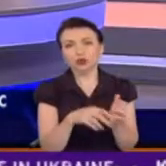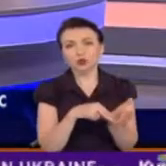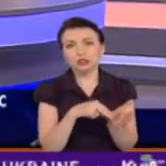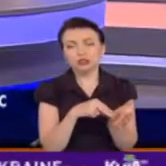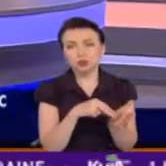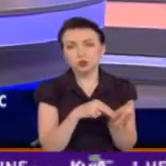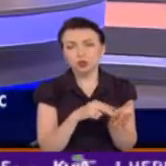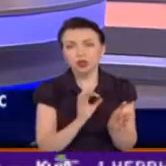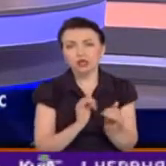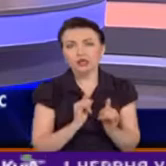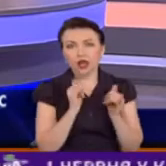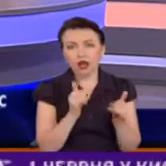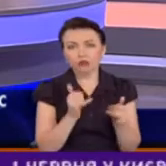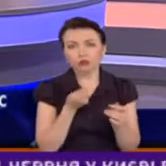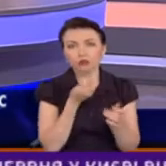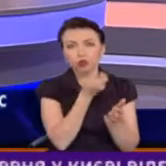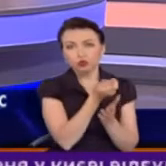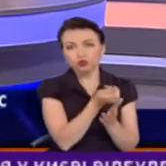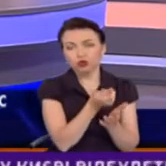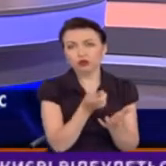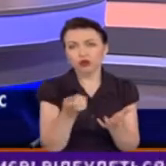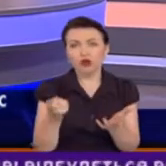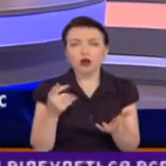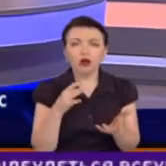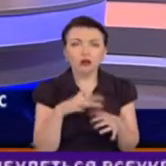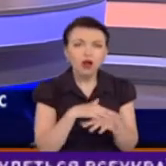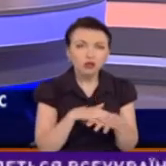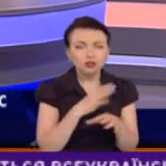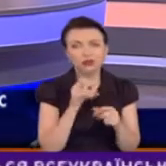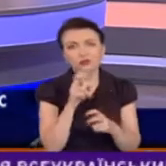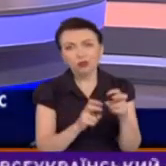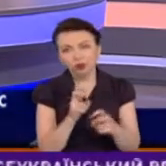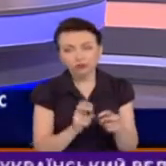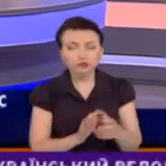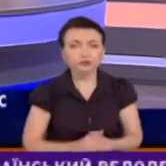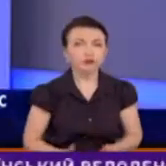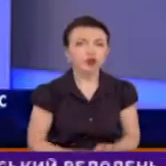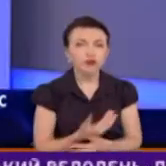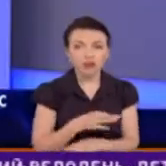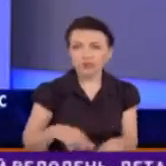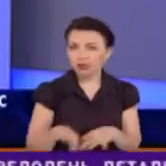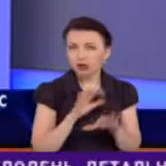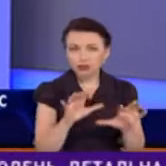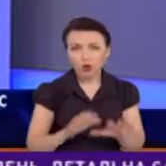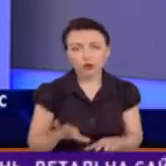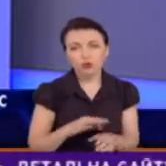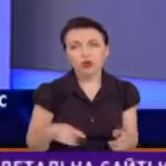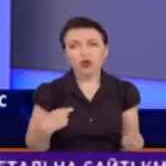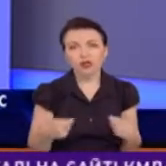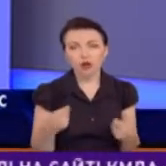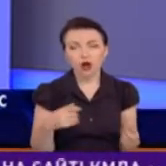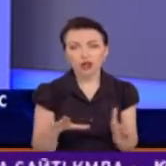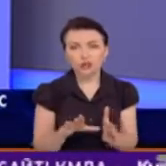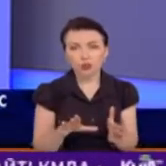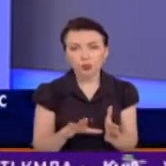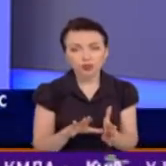для постачання промисловості і для постачання населення. Тепер за новою схемою в законі про ринок електричної